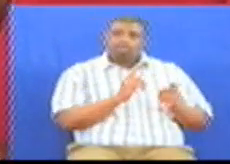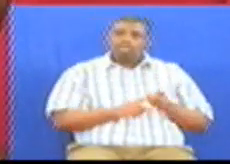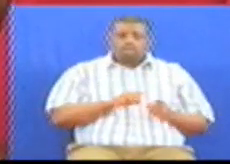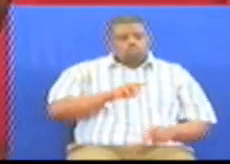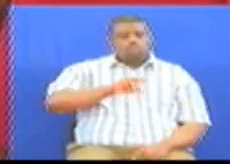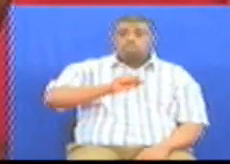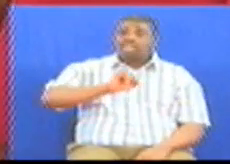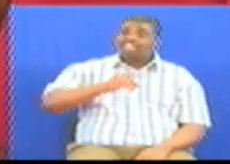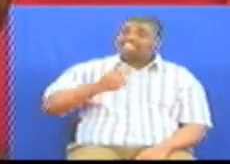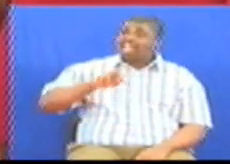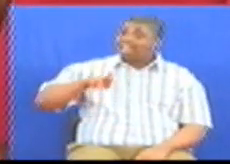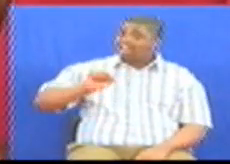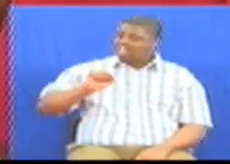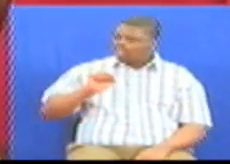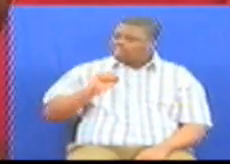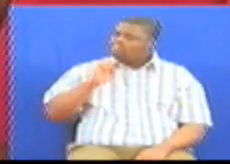Waitara, na alijibu vizuri sana.